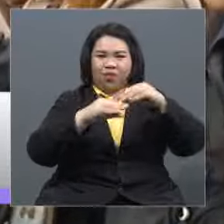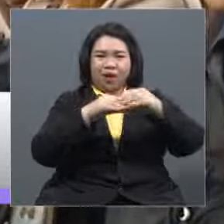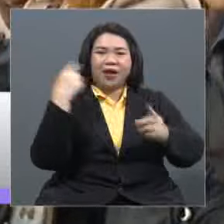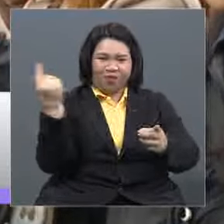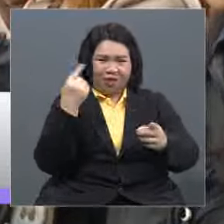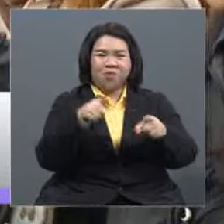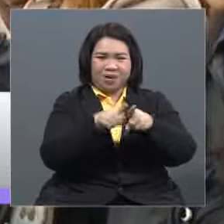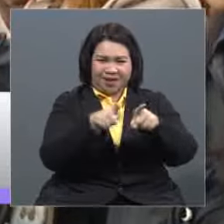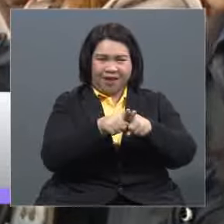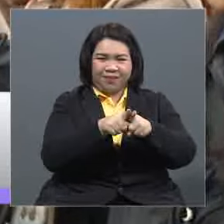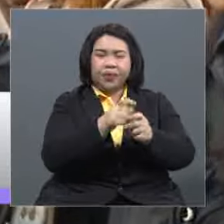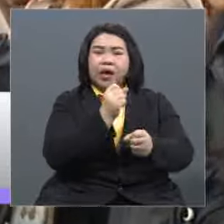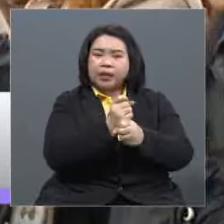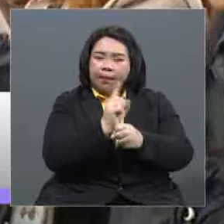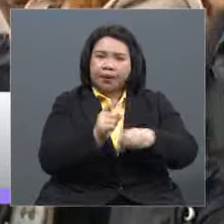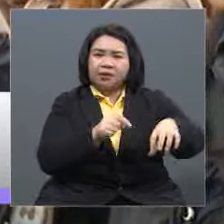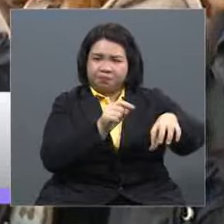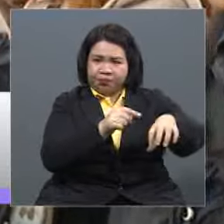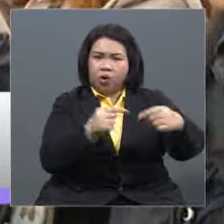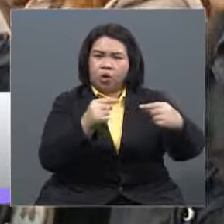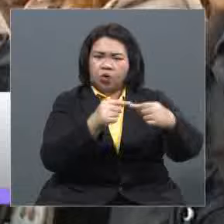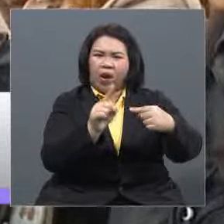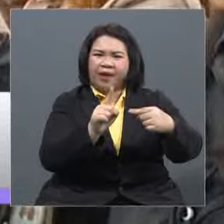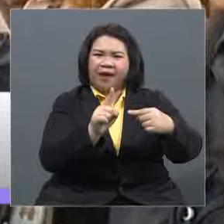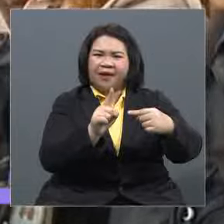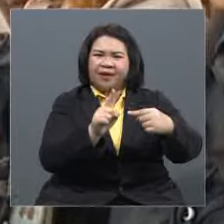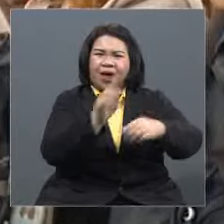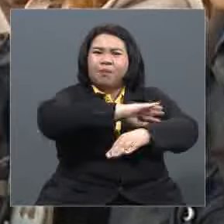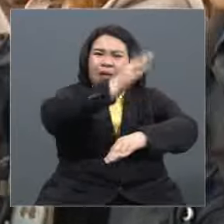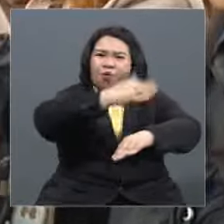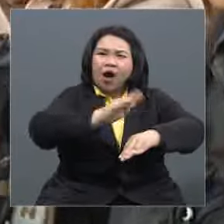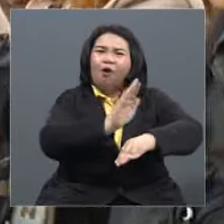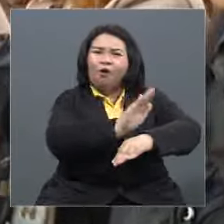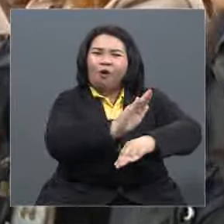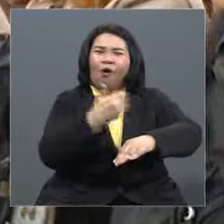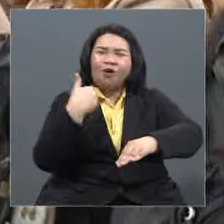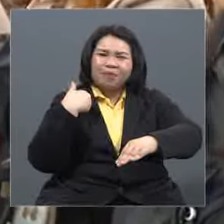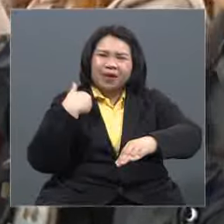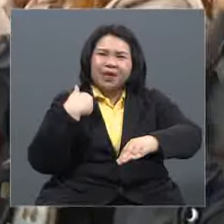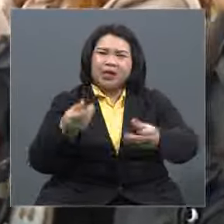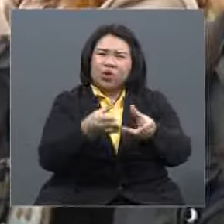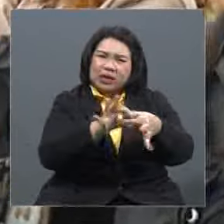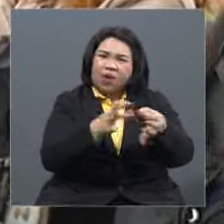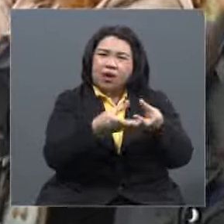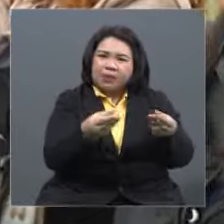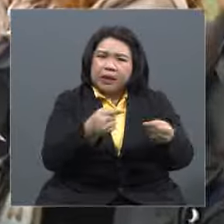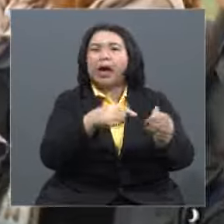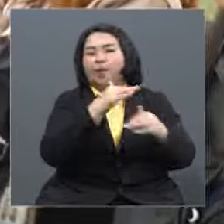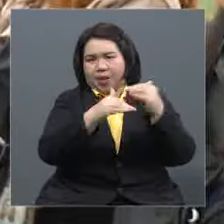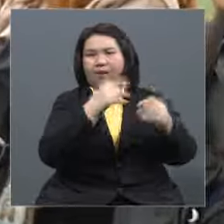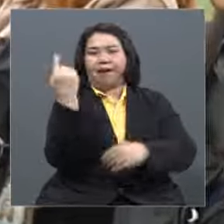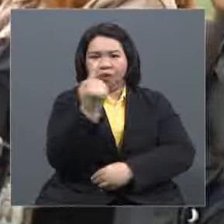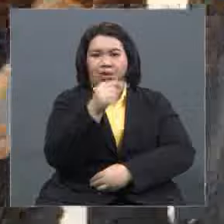ในเรื่องของการสร้างพื้นที่ที่ยูเนสโกให้การรับรองนะครับเช่นอุทยานธรณีโลกต่างๆให้มาพัฒนาเป็นแหล่ง